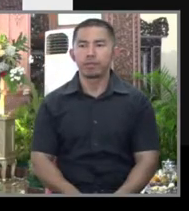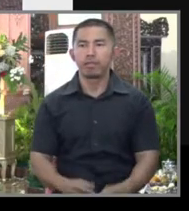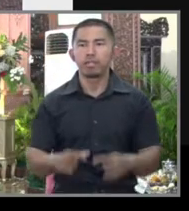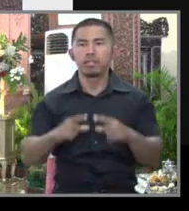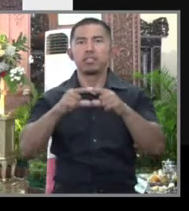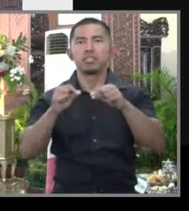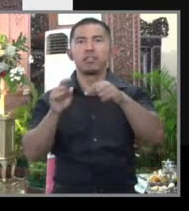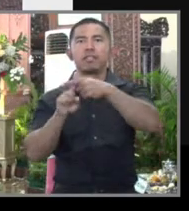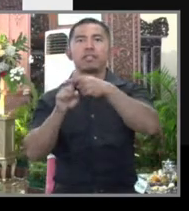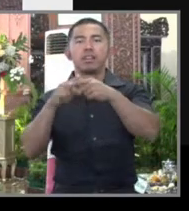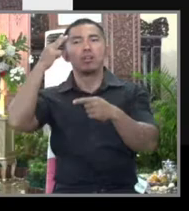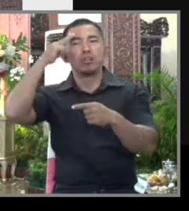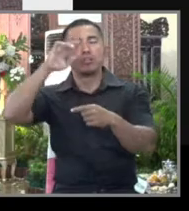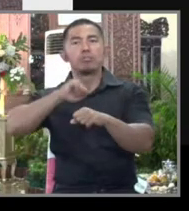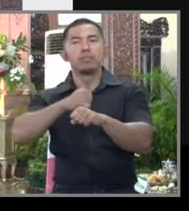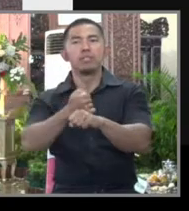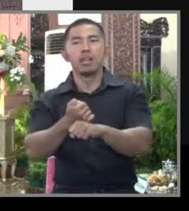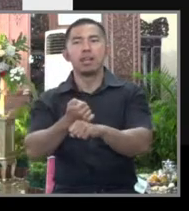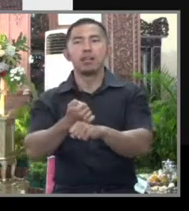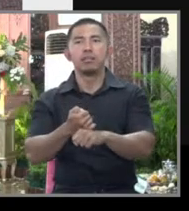Tengah untuk membayari